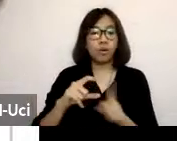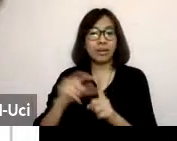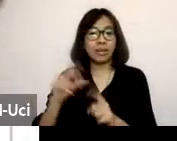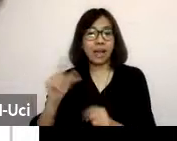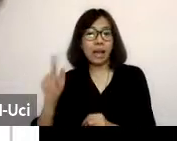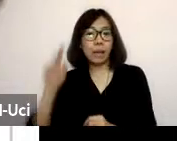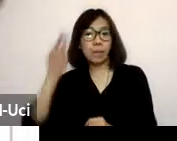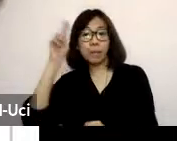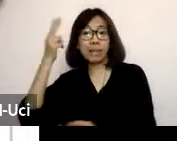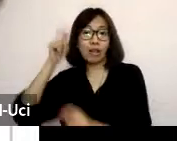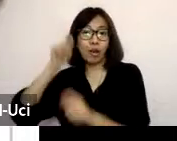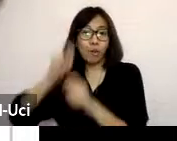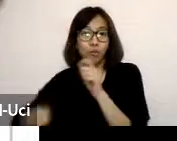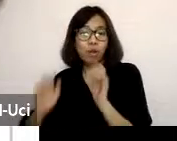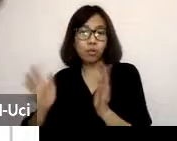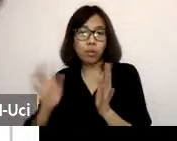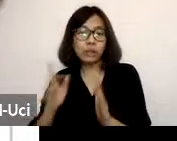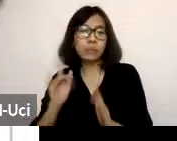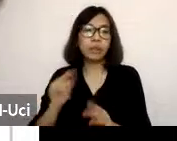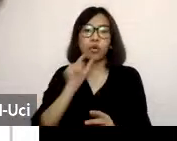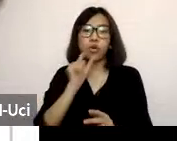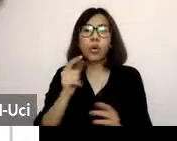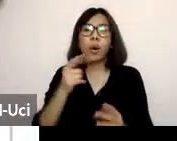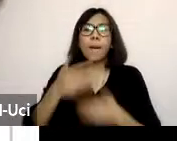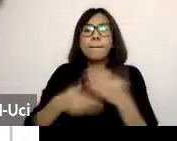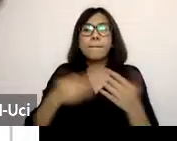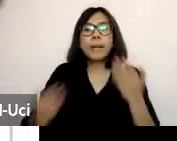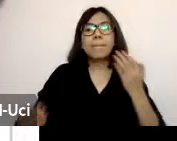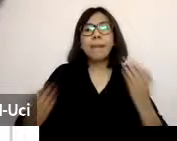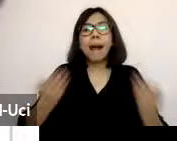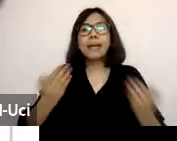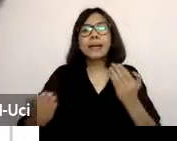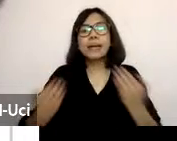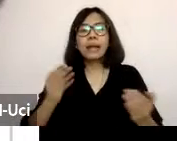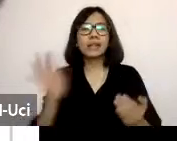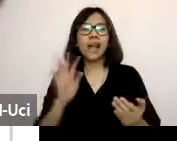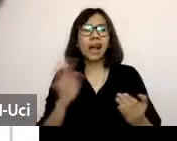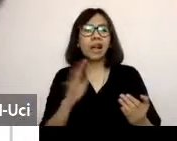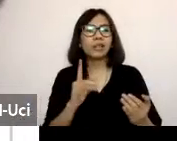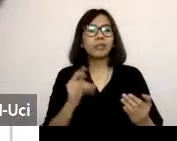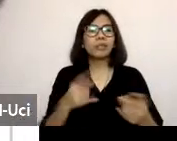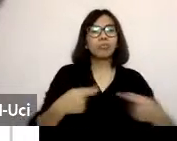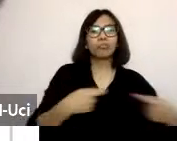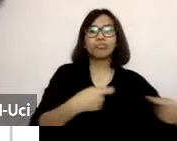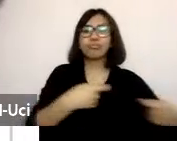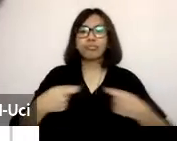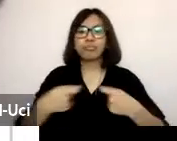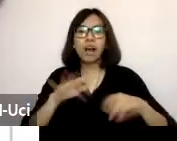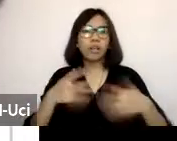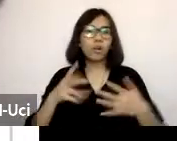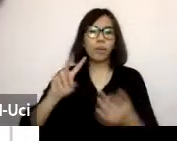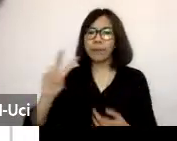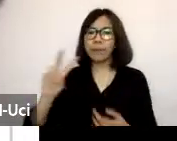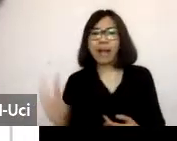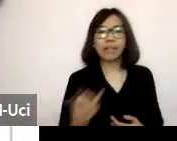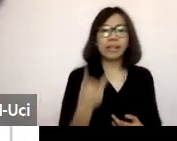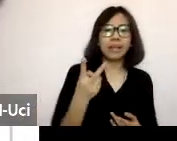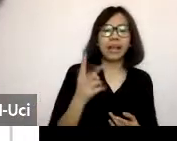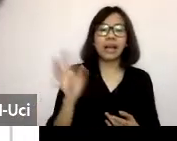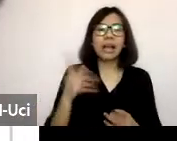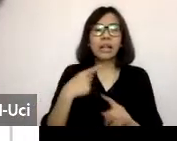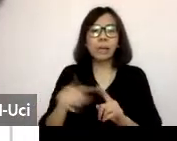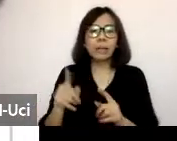pemerintah terutama itu bisa menjadi komplementer Iya jadi tidak tidak overlap ya tidak menjadi subtitusi tapi justru bisa menjadi